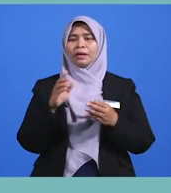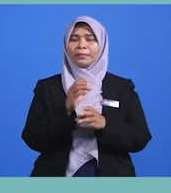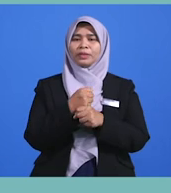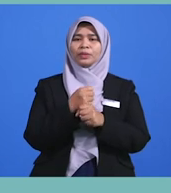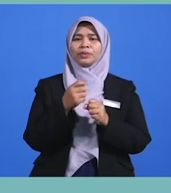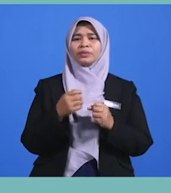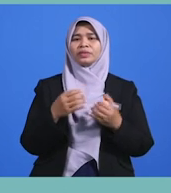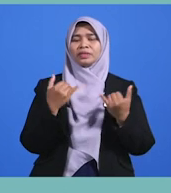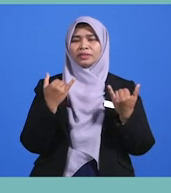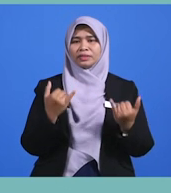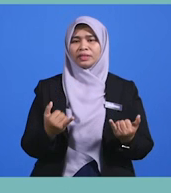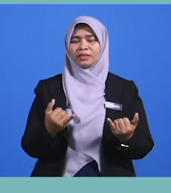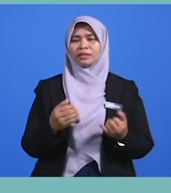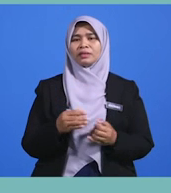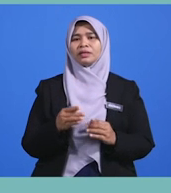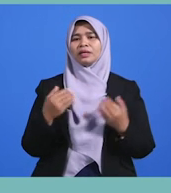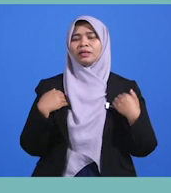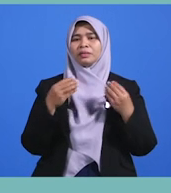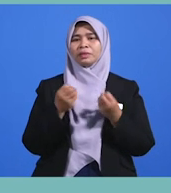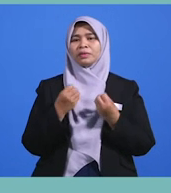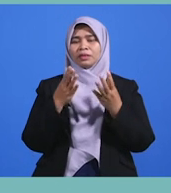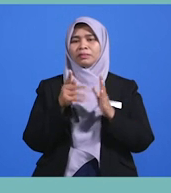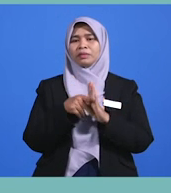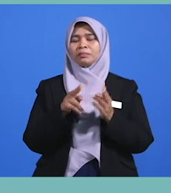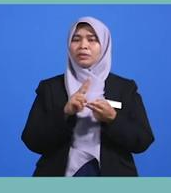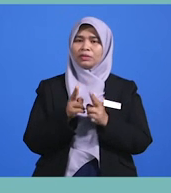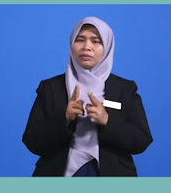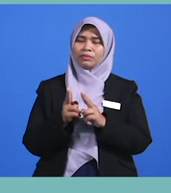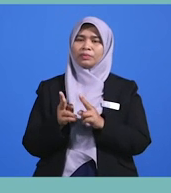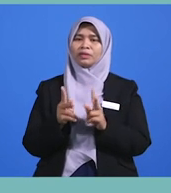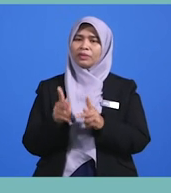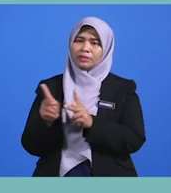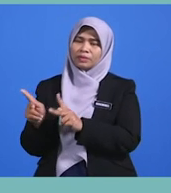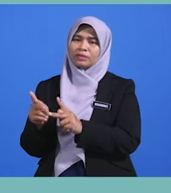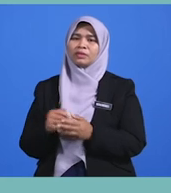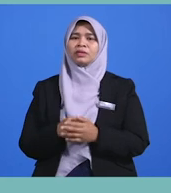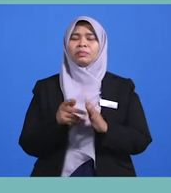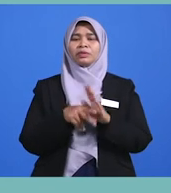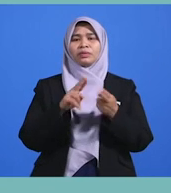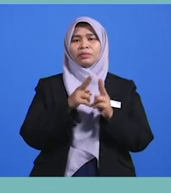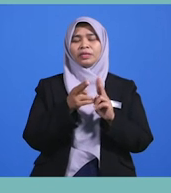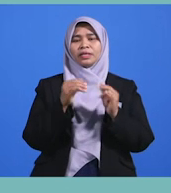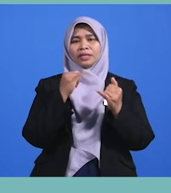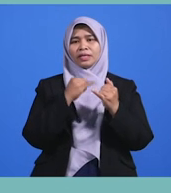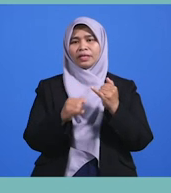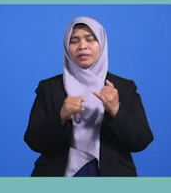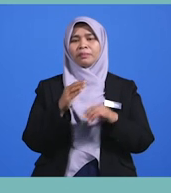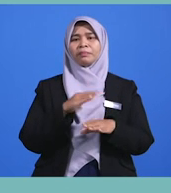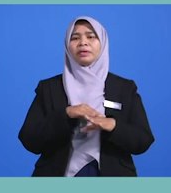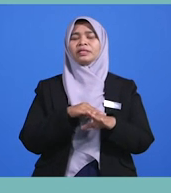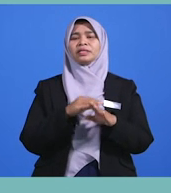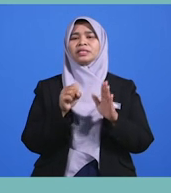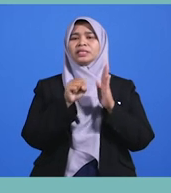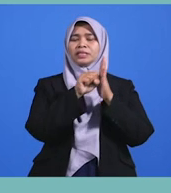mengalami beberapa kronologi perubahan sebelum ini. Ia adalah perubahan terakhir pada simbol dan